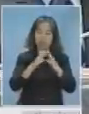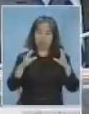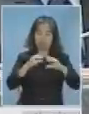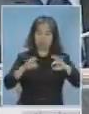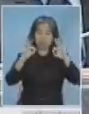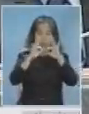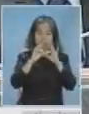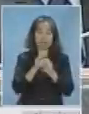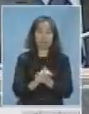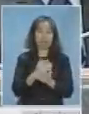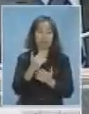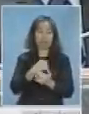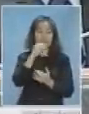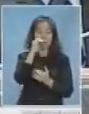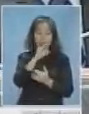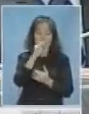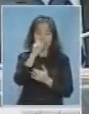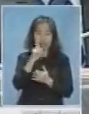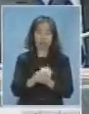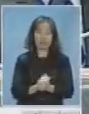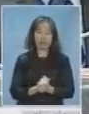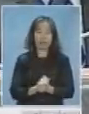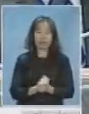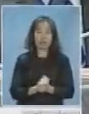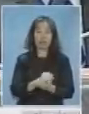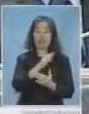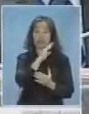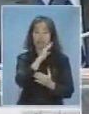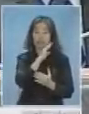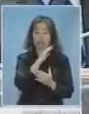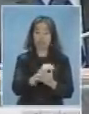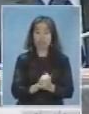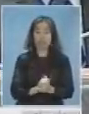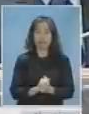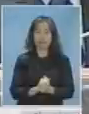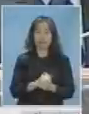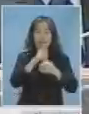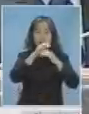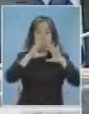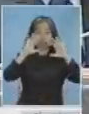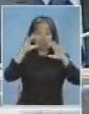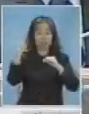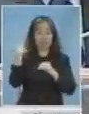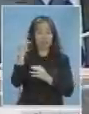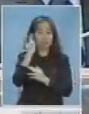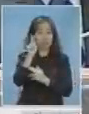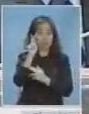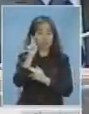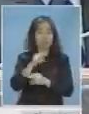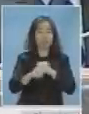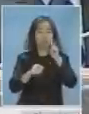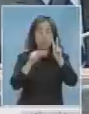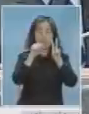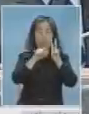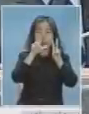มขออนุญาตกราบเรียนด้วยซ้ำไปว่าถ้ารัฐบาลกู้